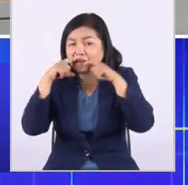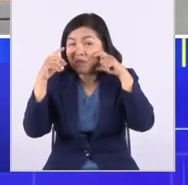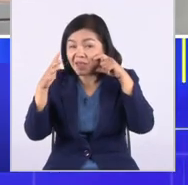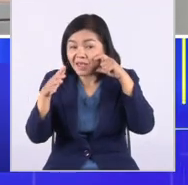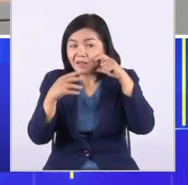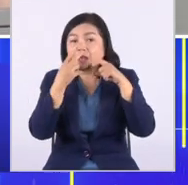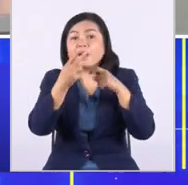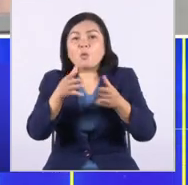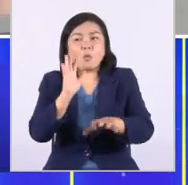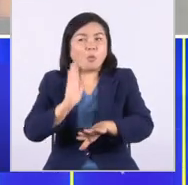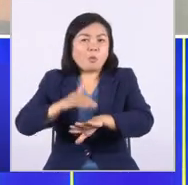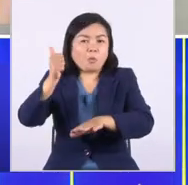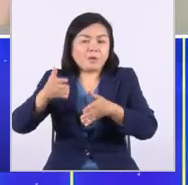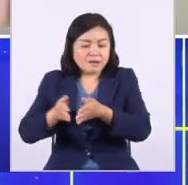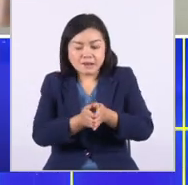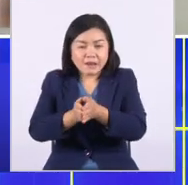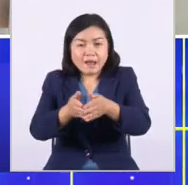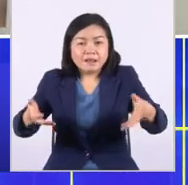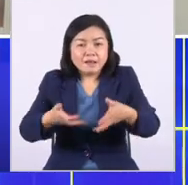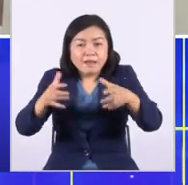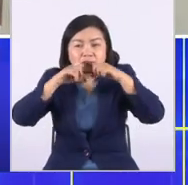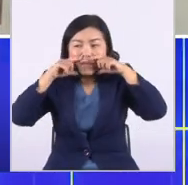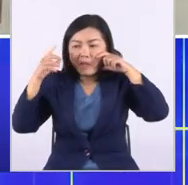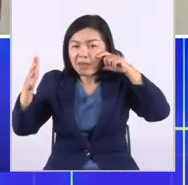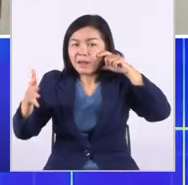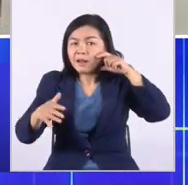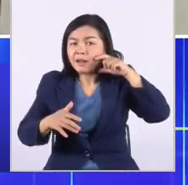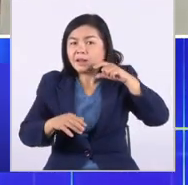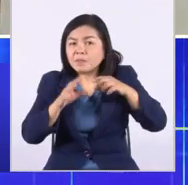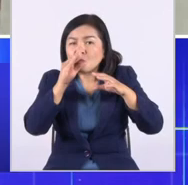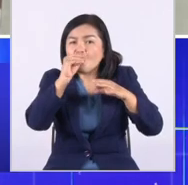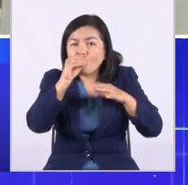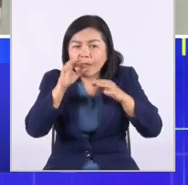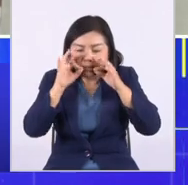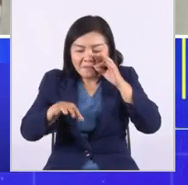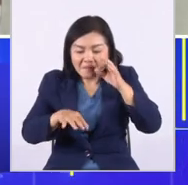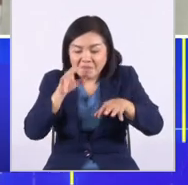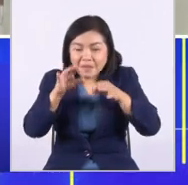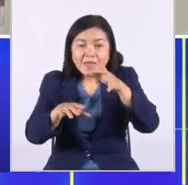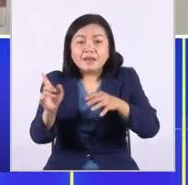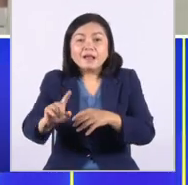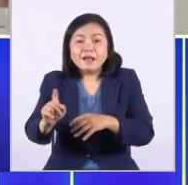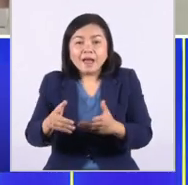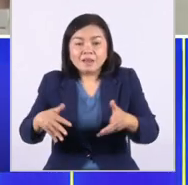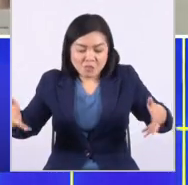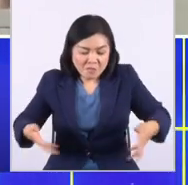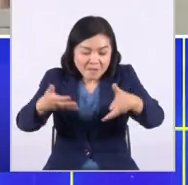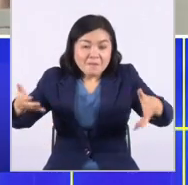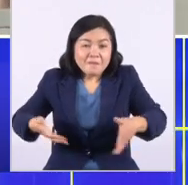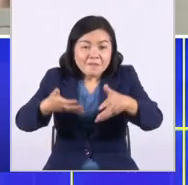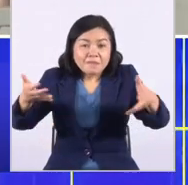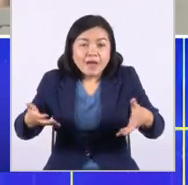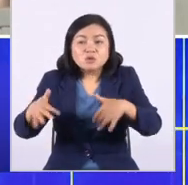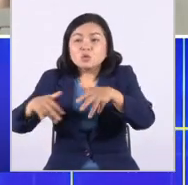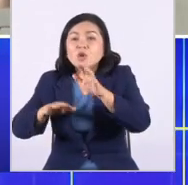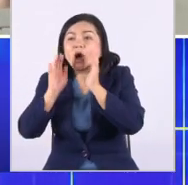เนี่ยพ่อครัว ค่ะ พ่อครัวไม่ใส่แมสเนี่ยน้ำลายฟุ้งลงไปเปล่าเนี่ย แล้วในช่วงที่ผัดอยู่เนี่ยนะชาวบ้านตะโกนถ